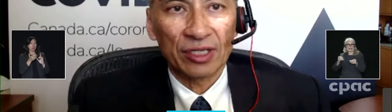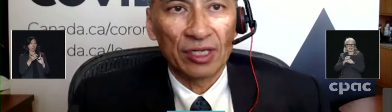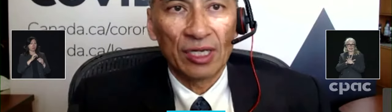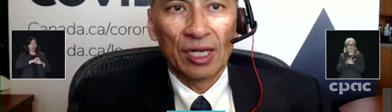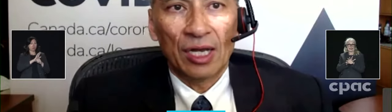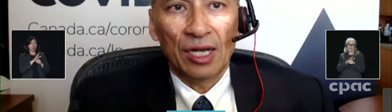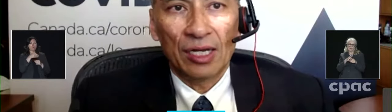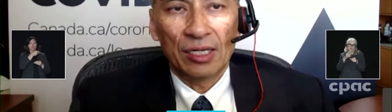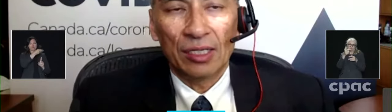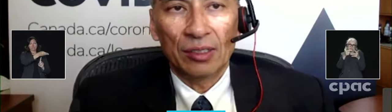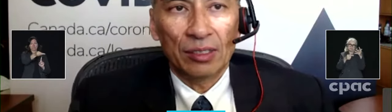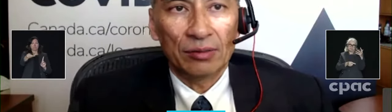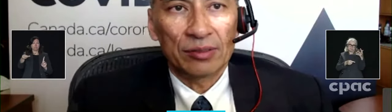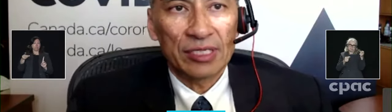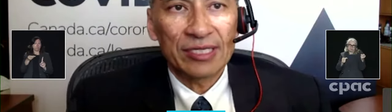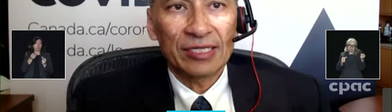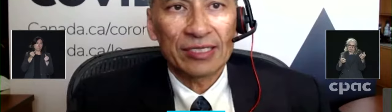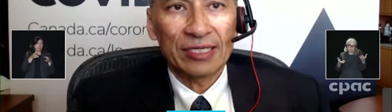pense que peut-être